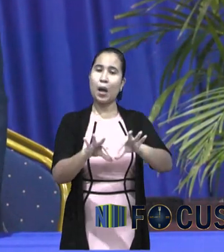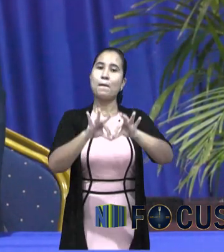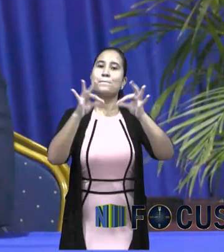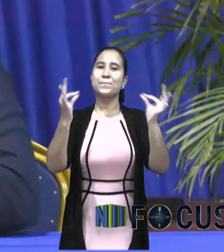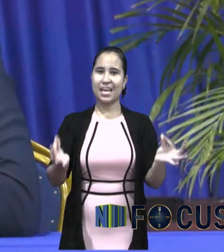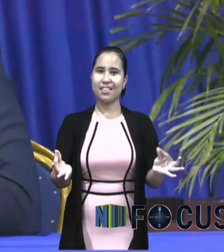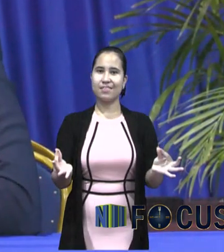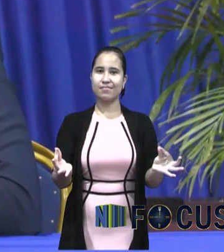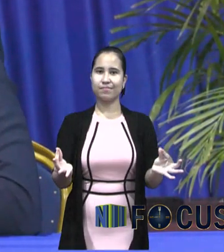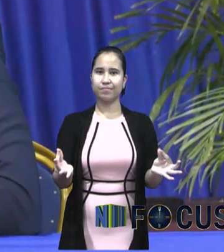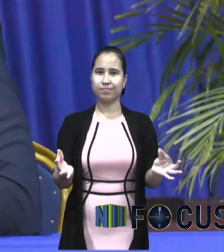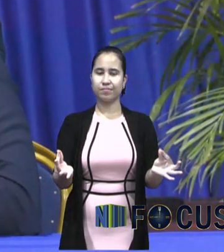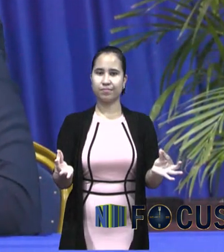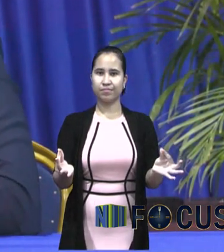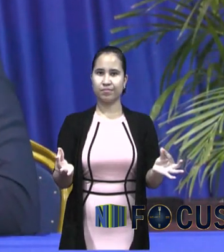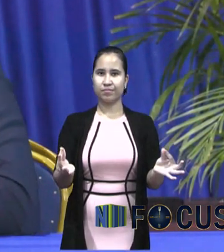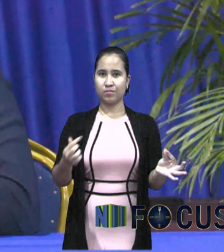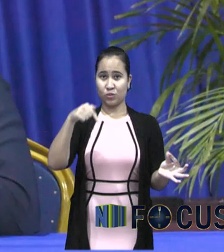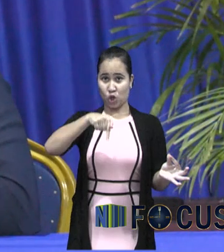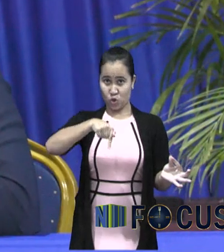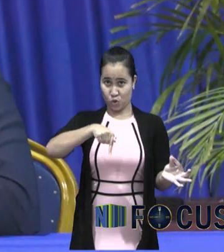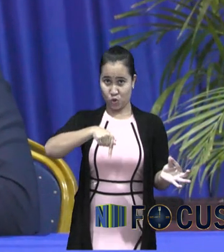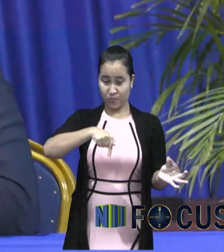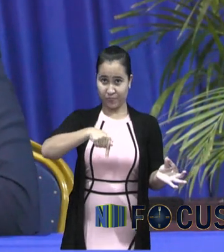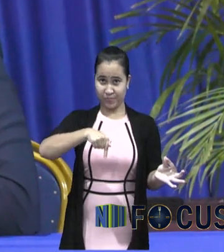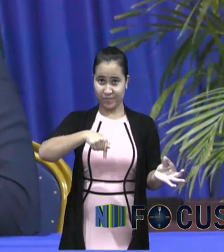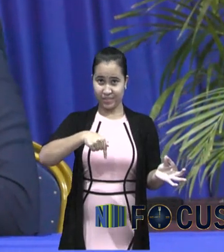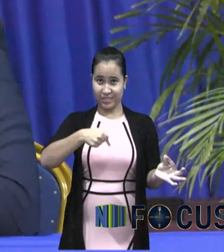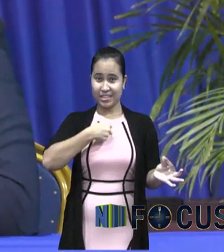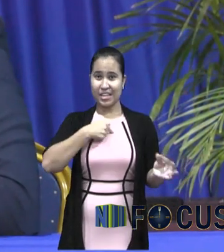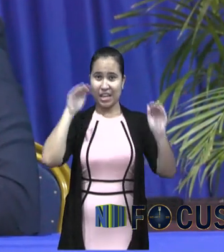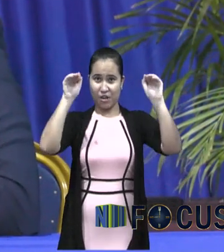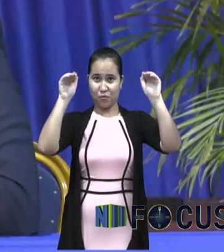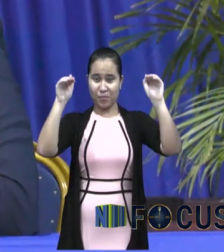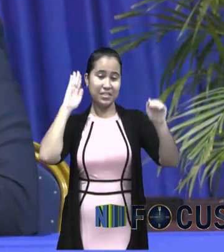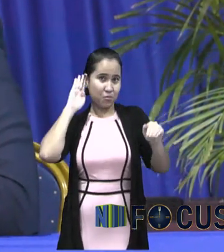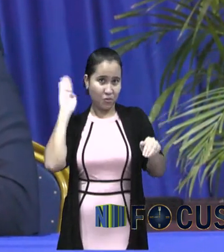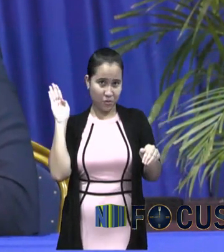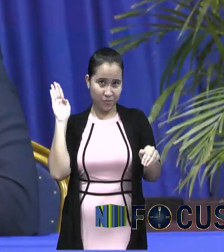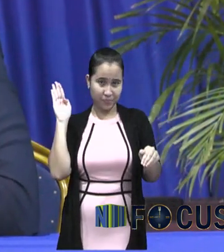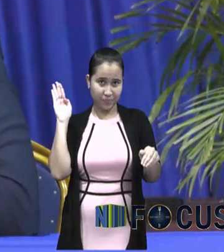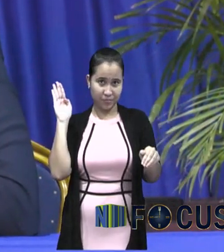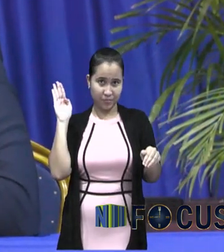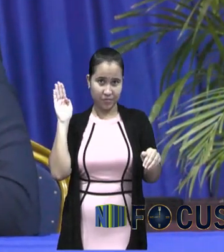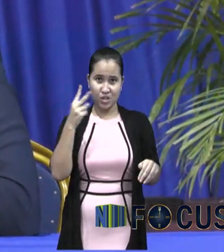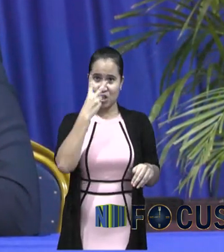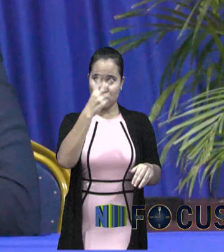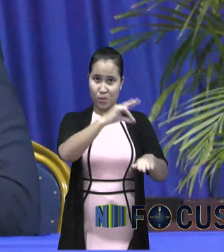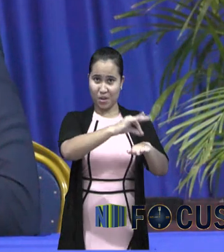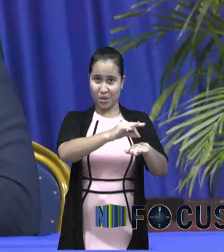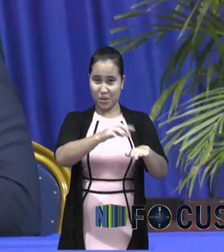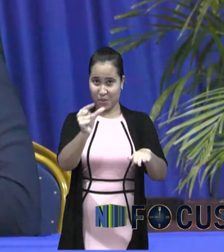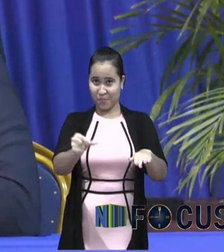genezing. Tot dit uur dat ik de informatie binnen had, waren er 2